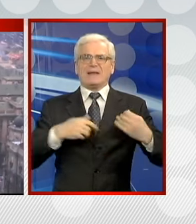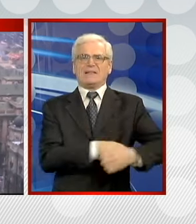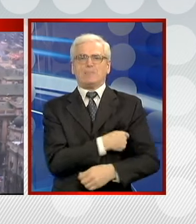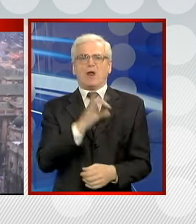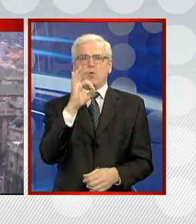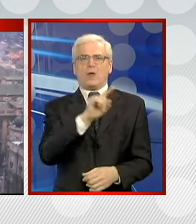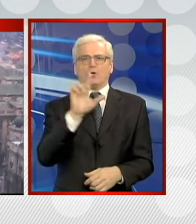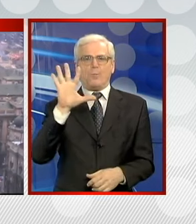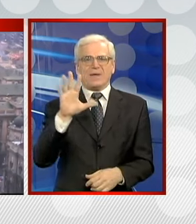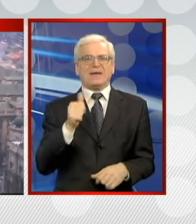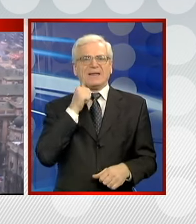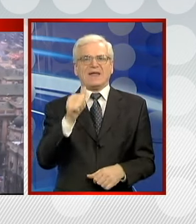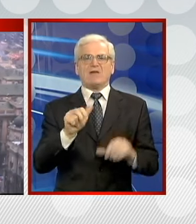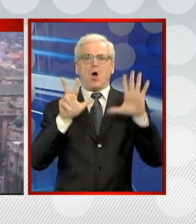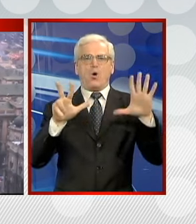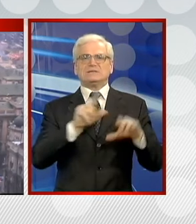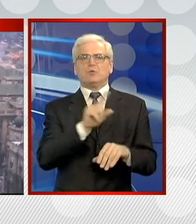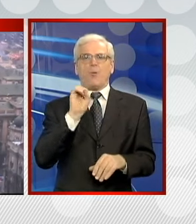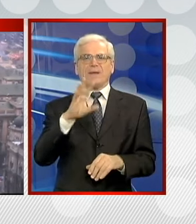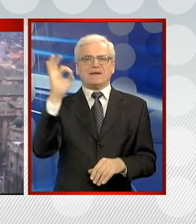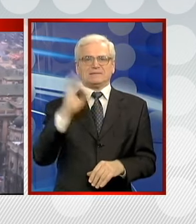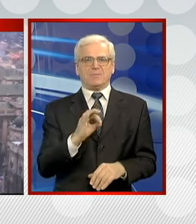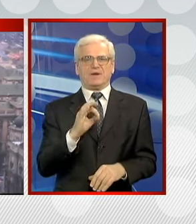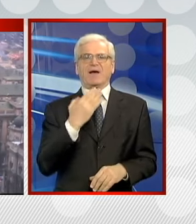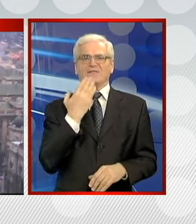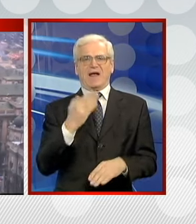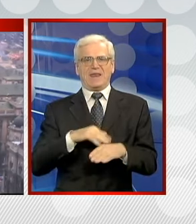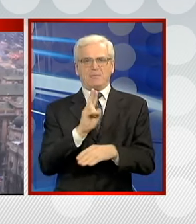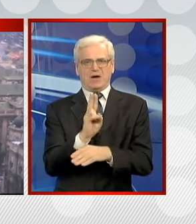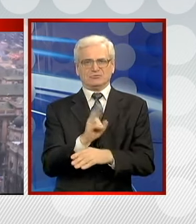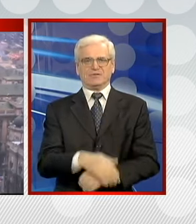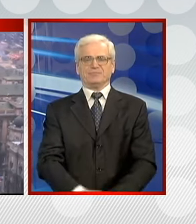od 0 do 5, dnevna od 8 do 15 stepeni.